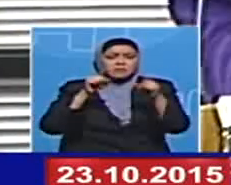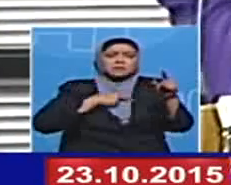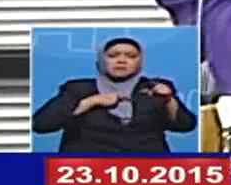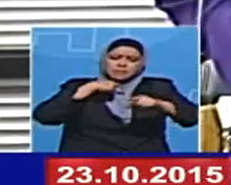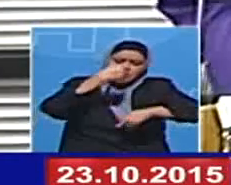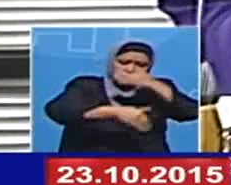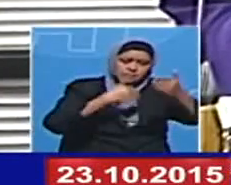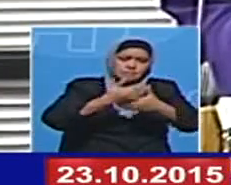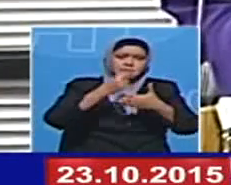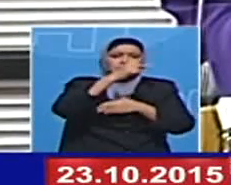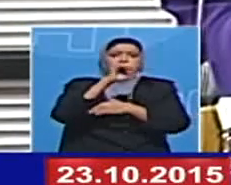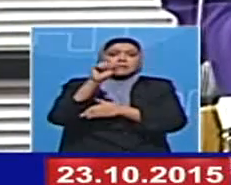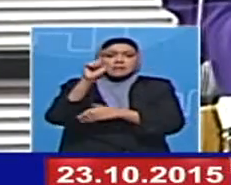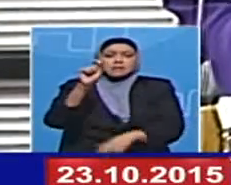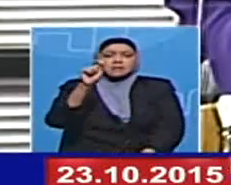GST